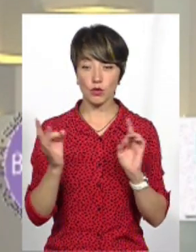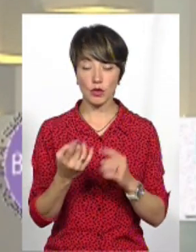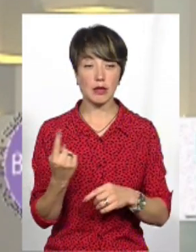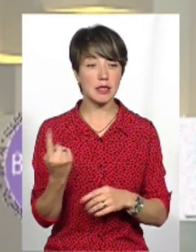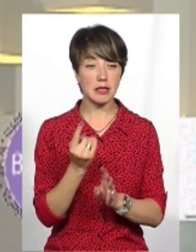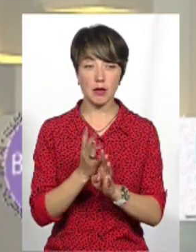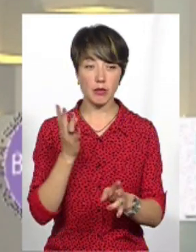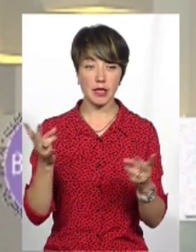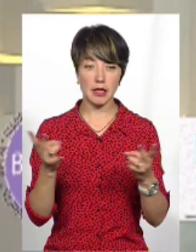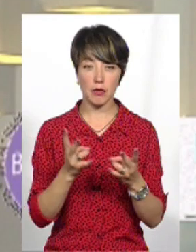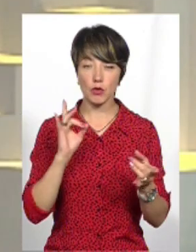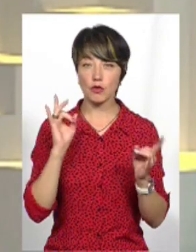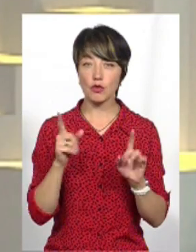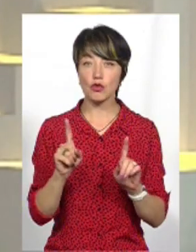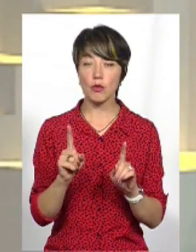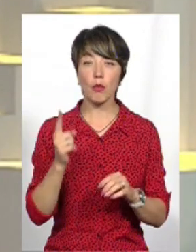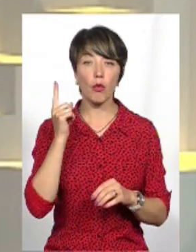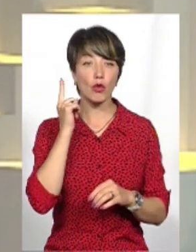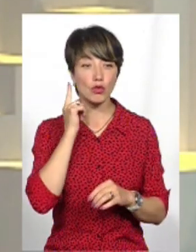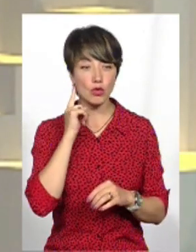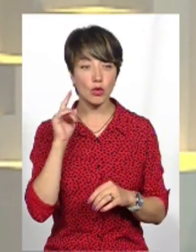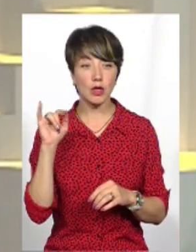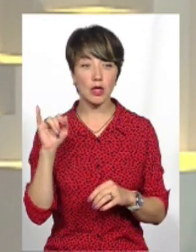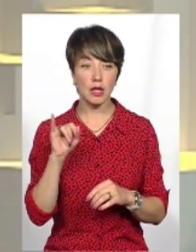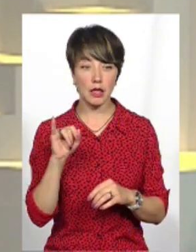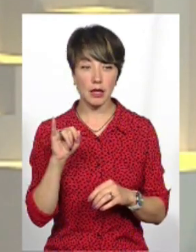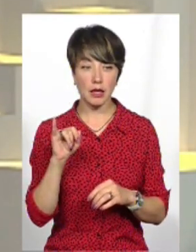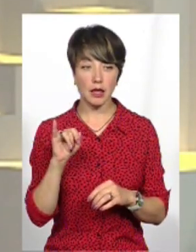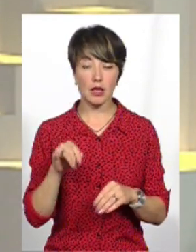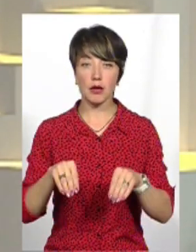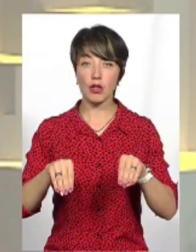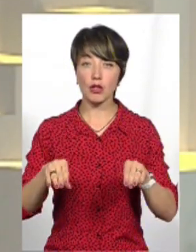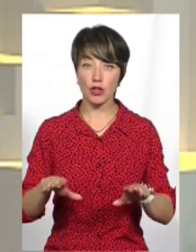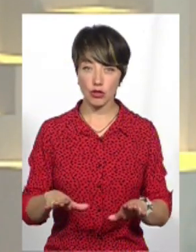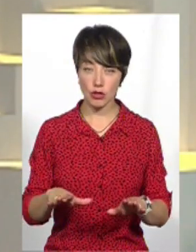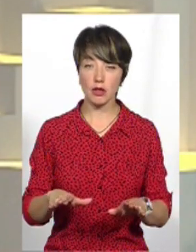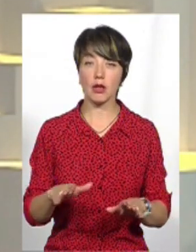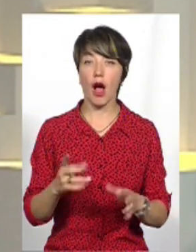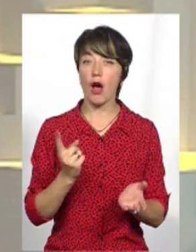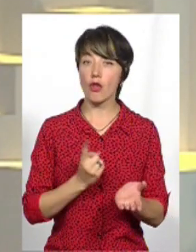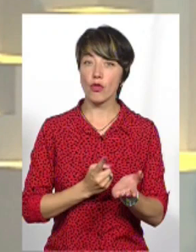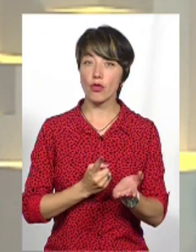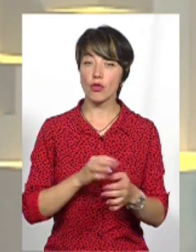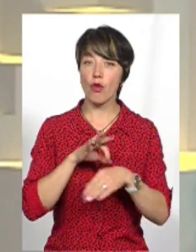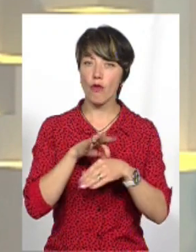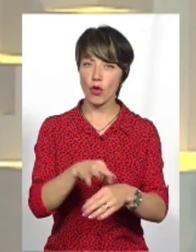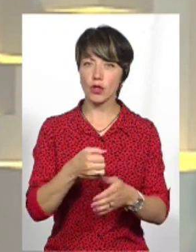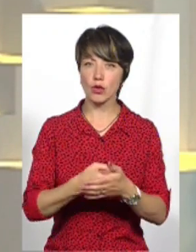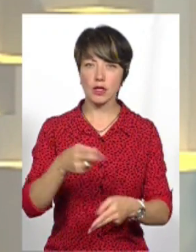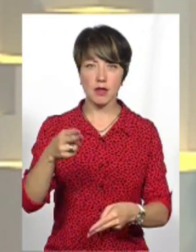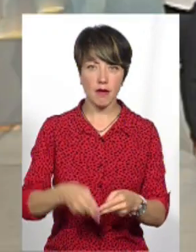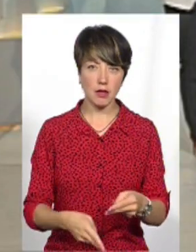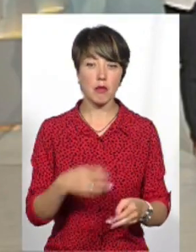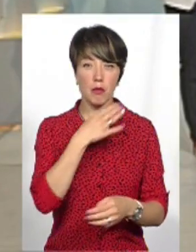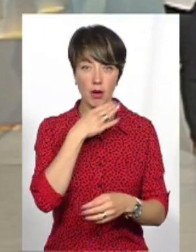Насамперед, його треба озвучувати, щоб його почули, і тоді приймати рішення по ньому. А доводити до логічного завершення,